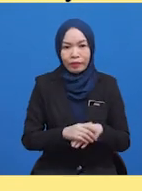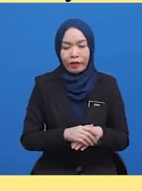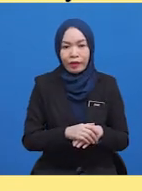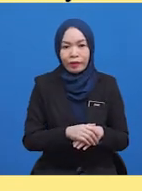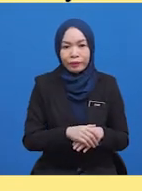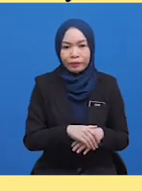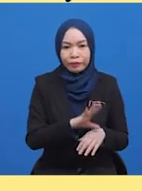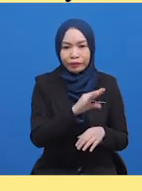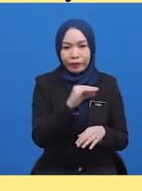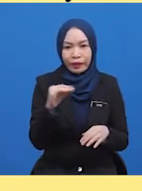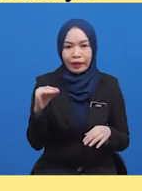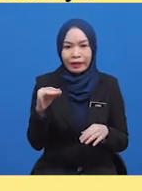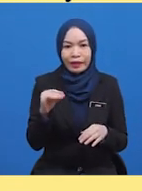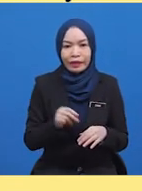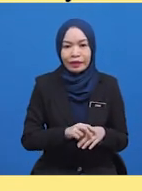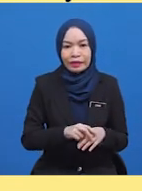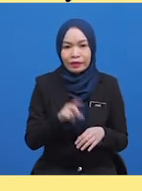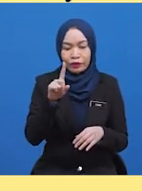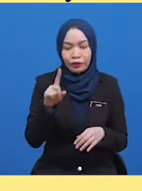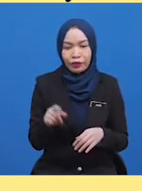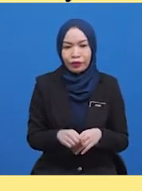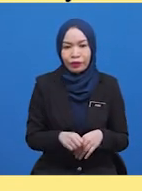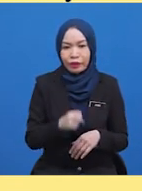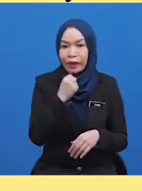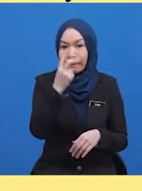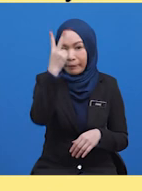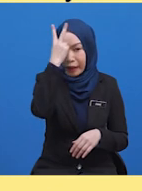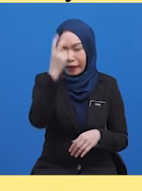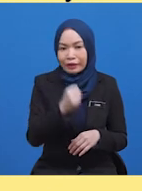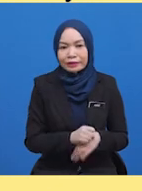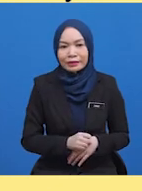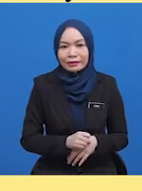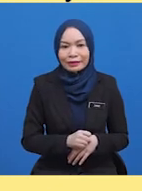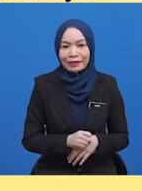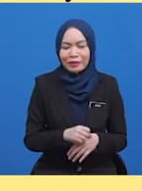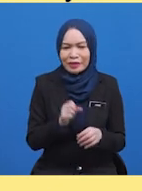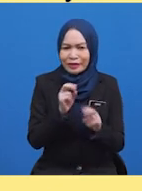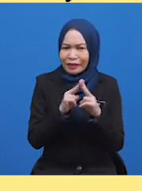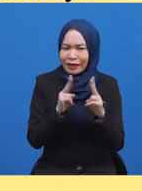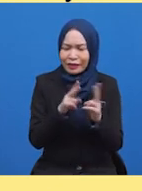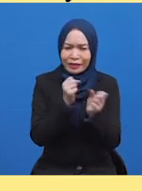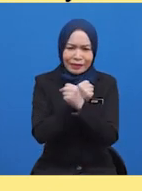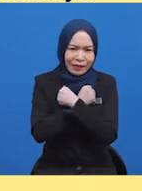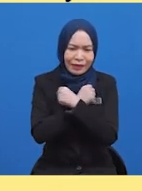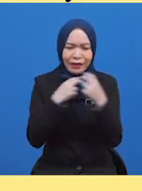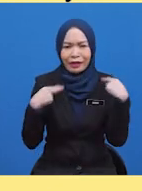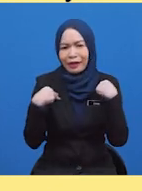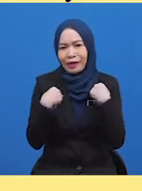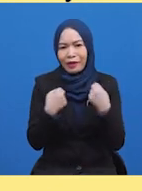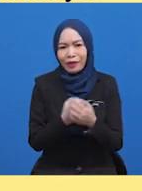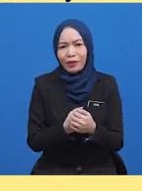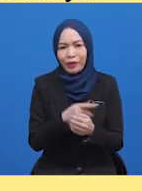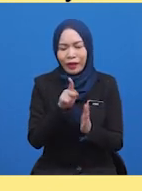menyayangi kedua Duo Eko hewan peliharaannya itu dan menjaganya dengan